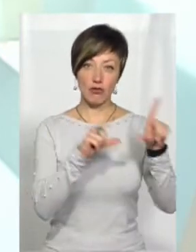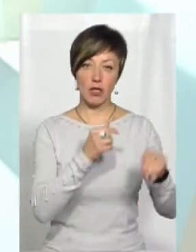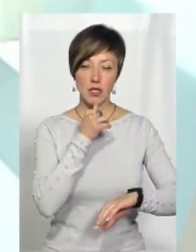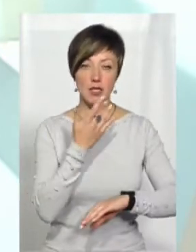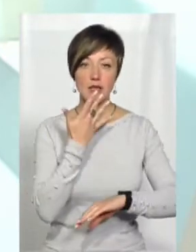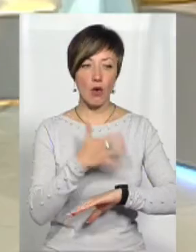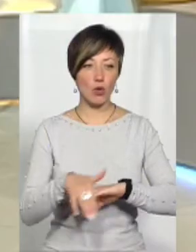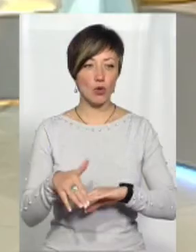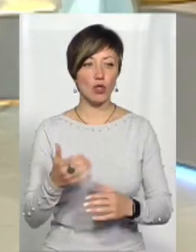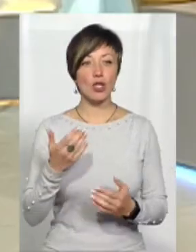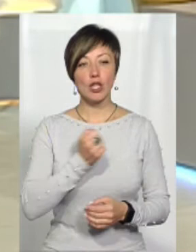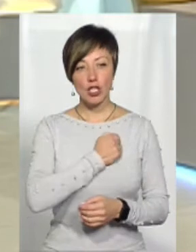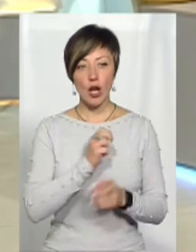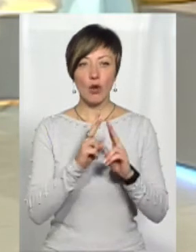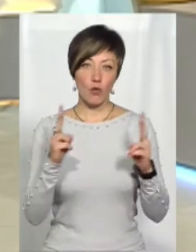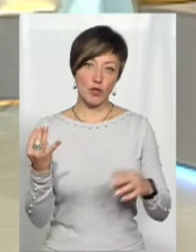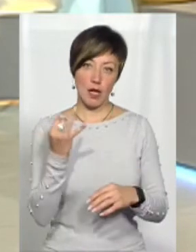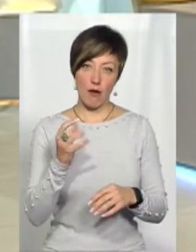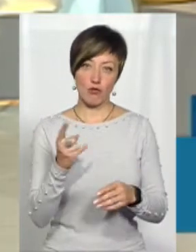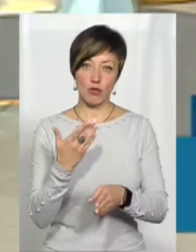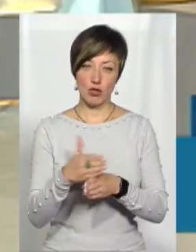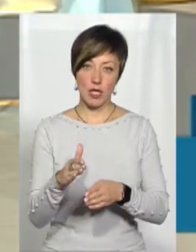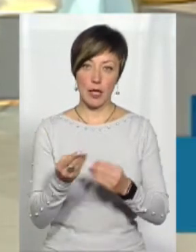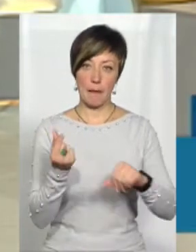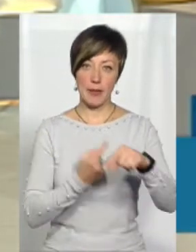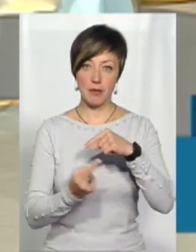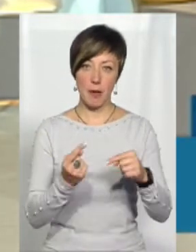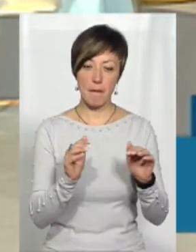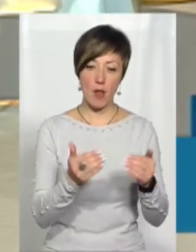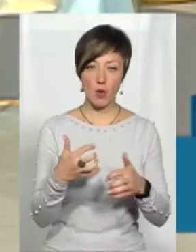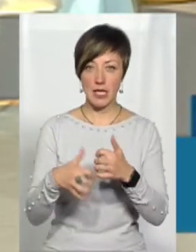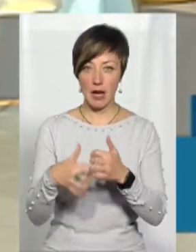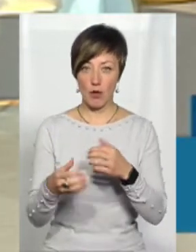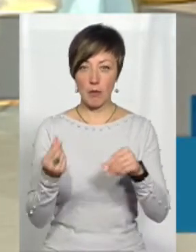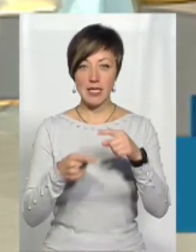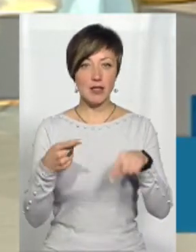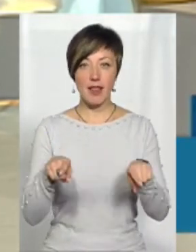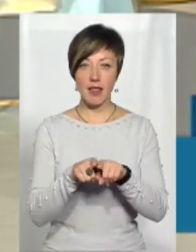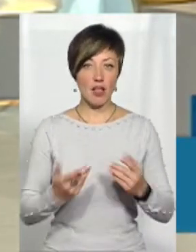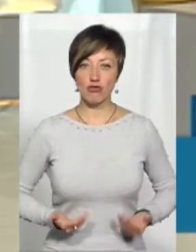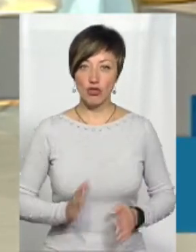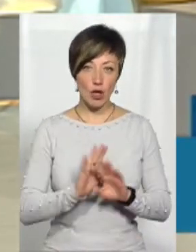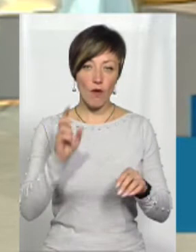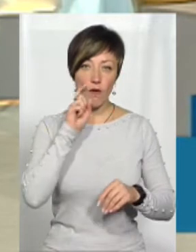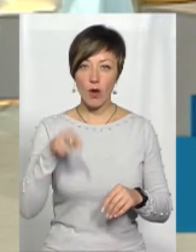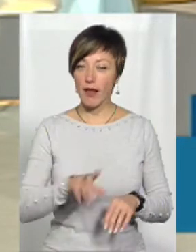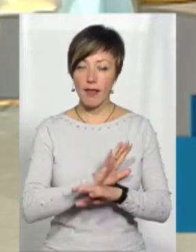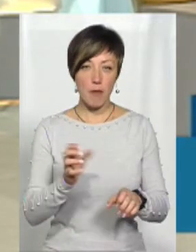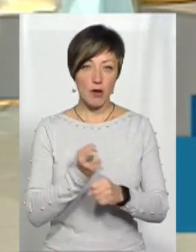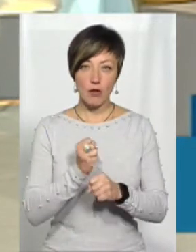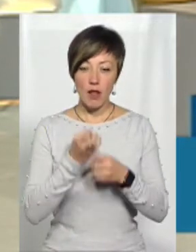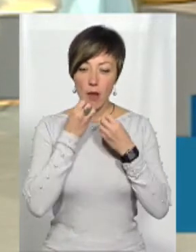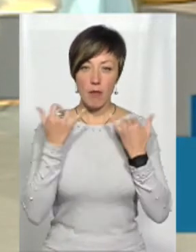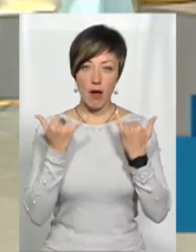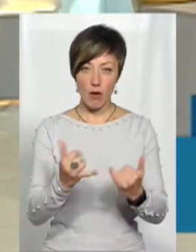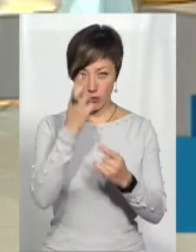кордон. На жаль, видно, хтось в цьому зацікавлений, щоб частина підприємців малого і середнього бізнесу не жила в Україні, не працювала на